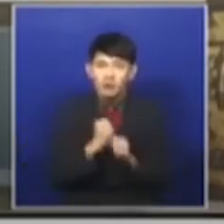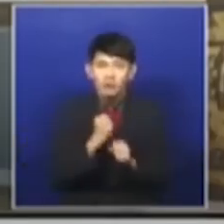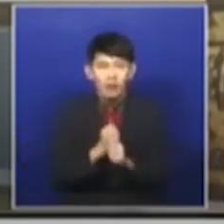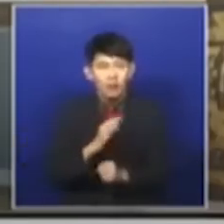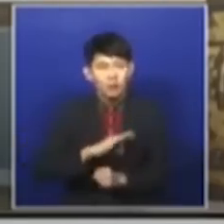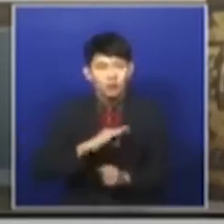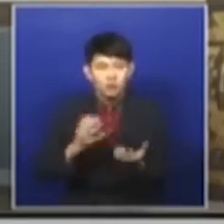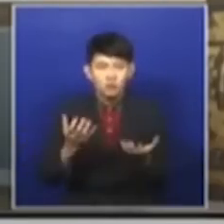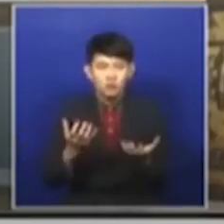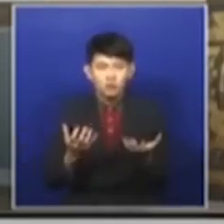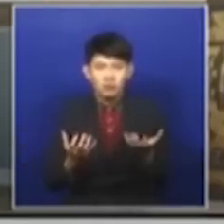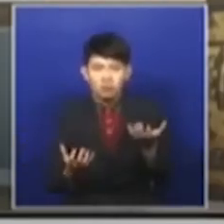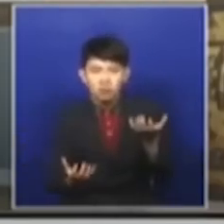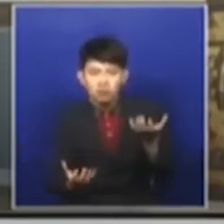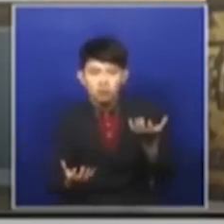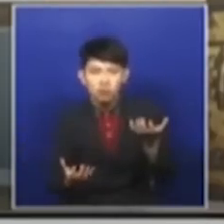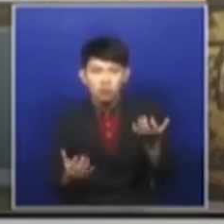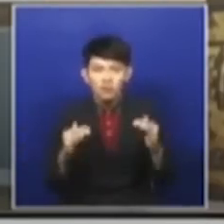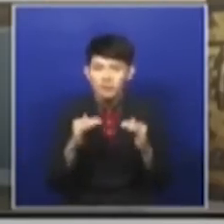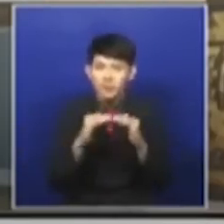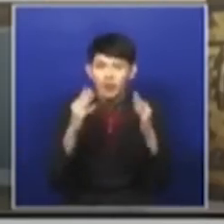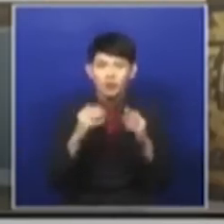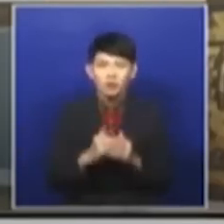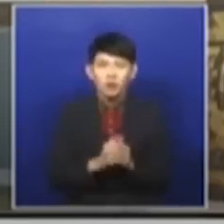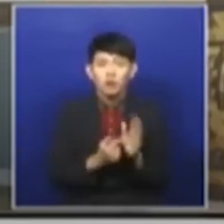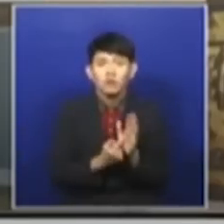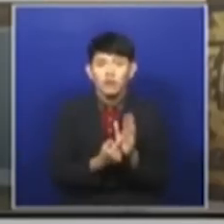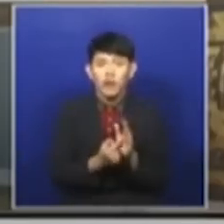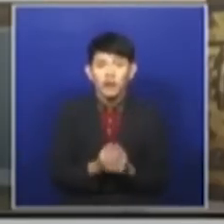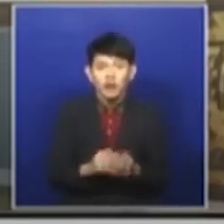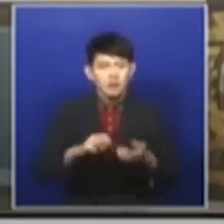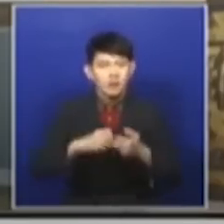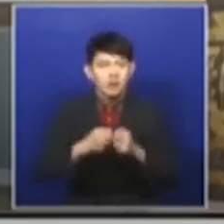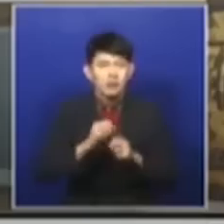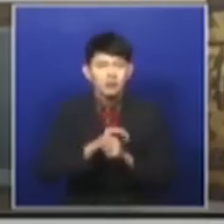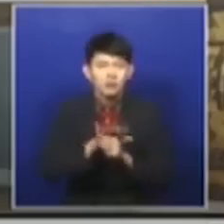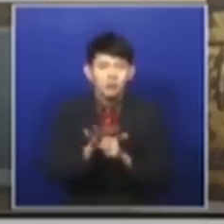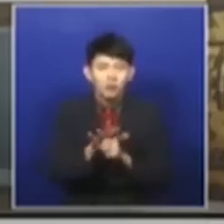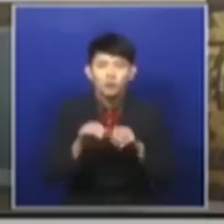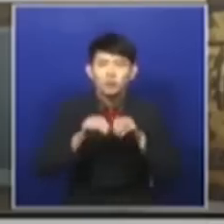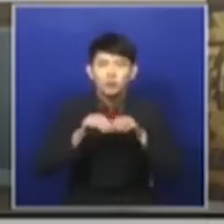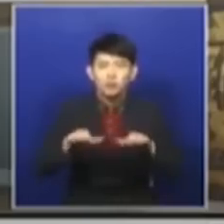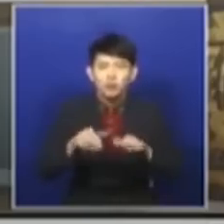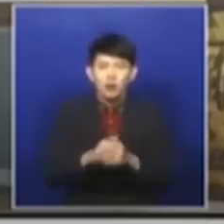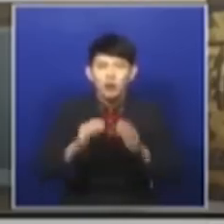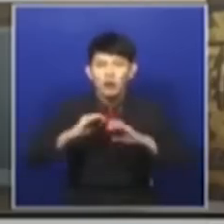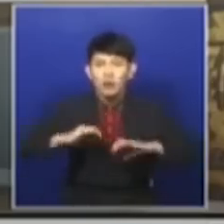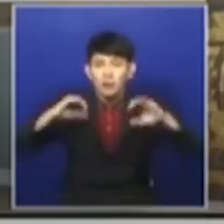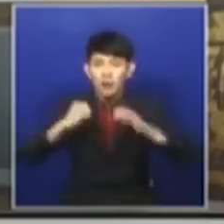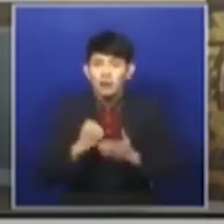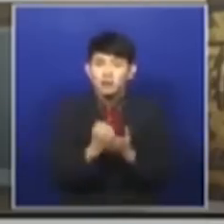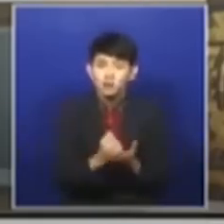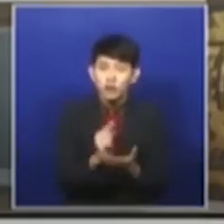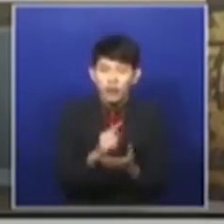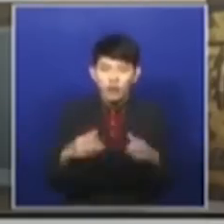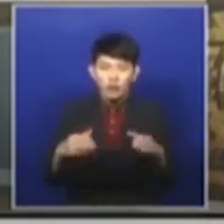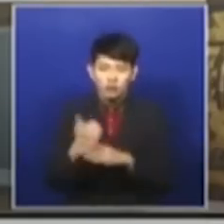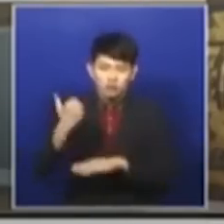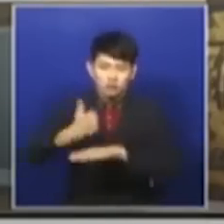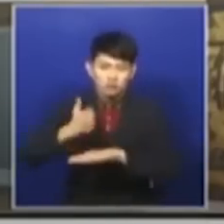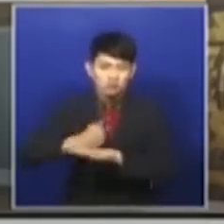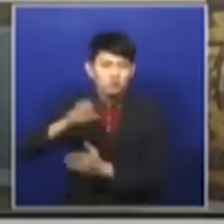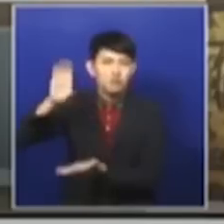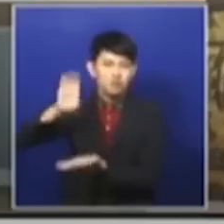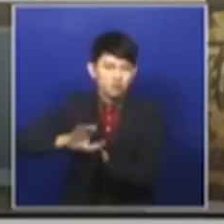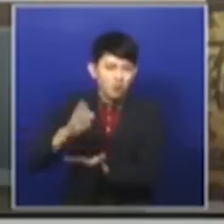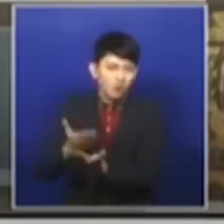ำเอียงขนาดในสภาวะโควิดอย่างนี้รัฐบาลก็ยังเลือกที่จะช่วยเหลือทุนใหญ่มากกว่าทุนเล็ก